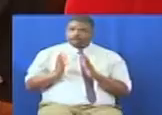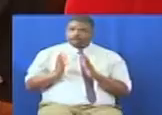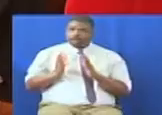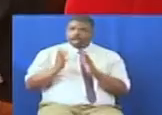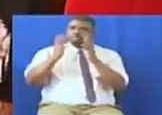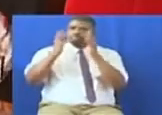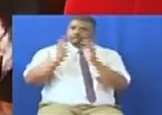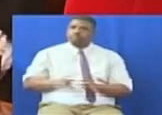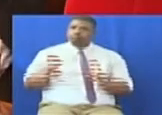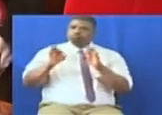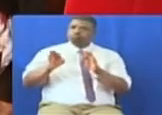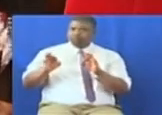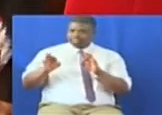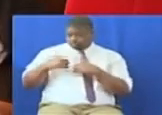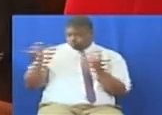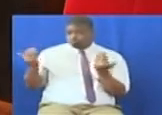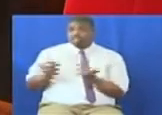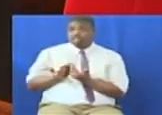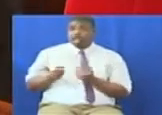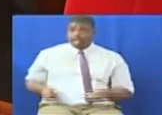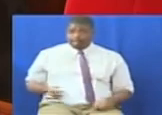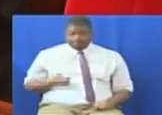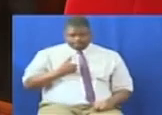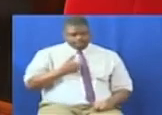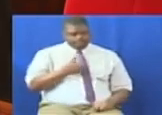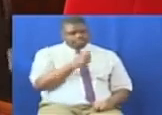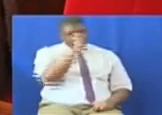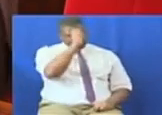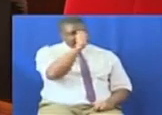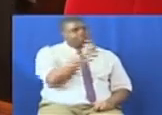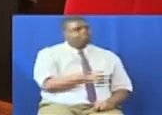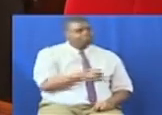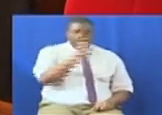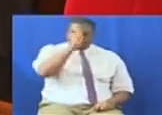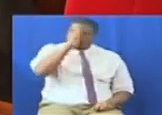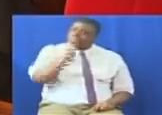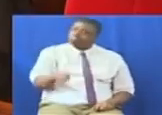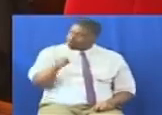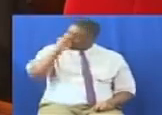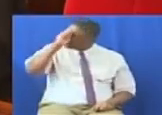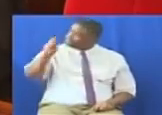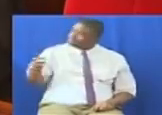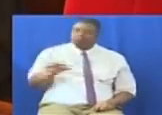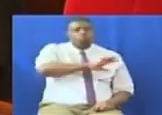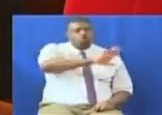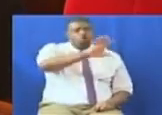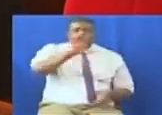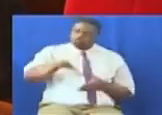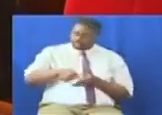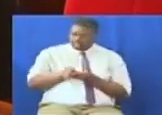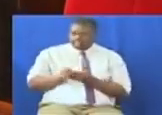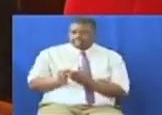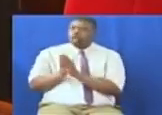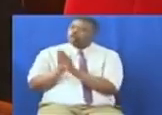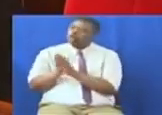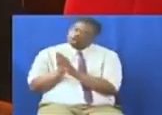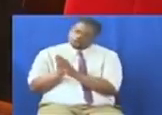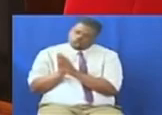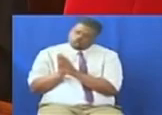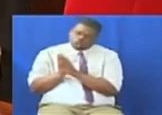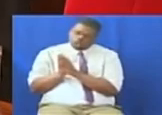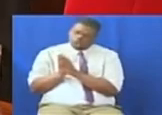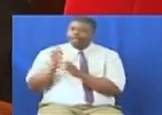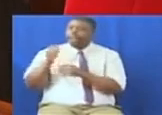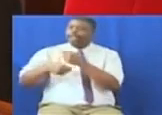waheshimiwa wa Tanzania wote, na waheshimu sana, na wabunge wote mliomo humu, tuendelee kumwombea dua mheshimiwa rais